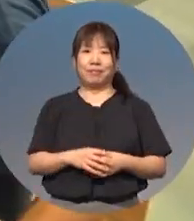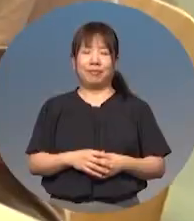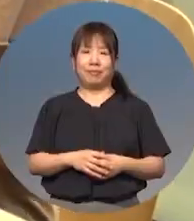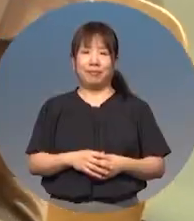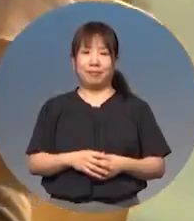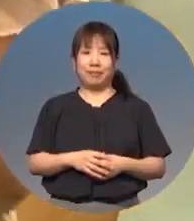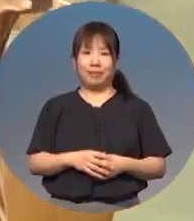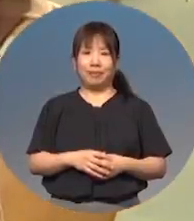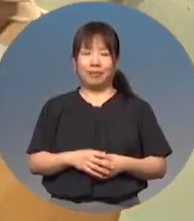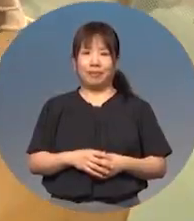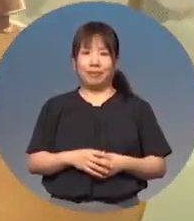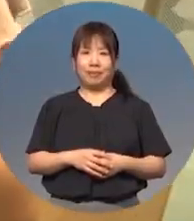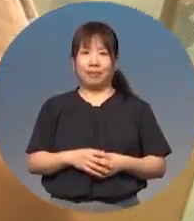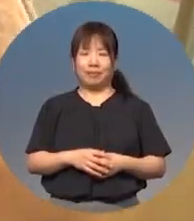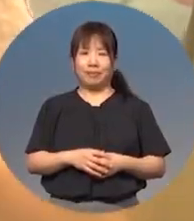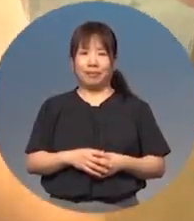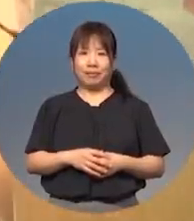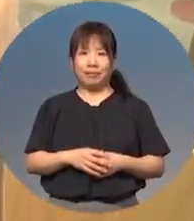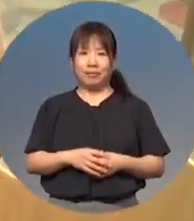また